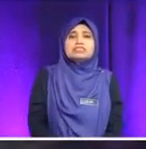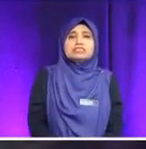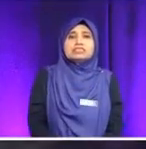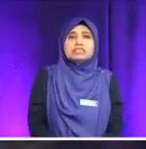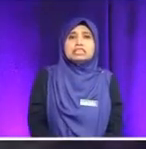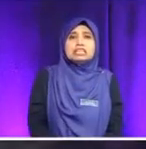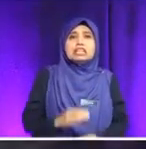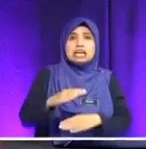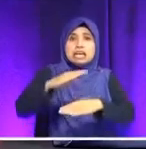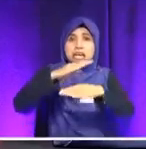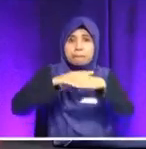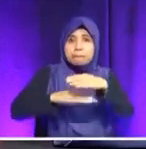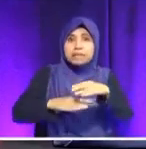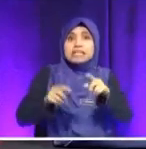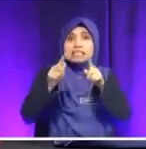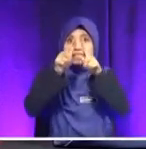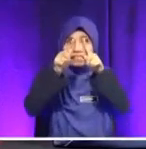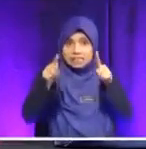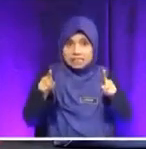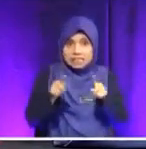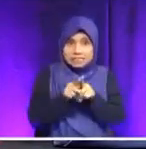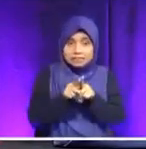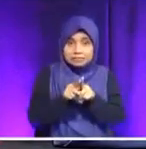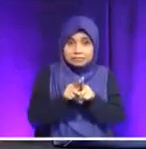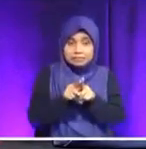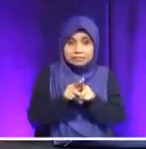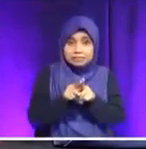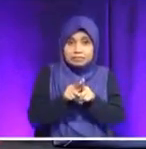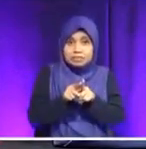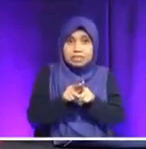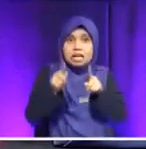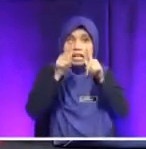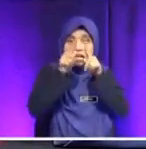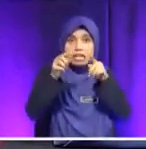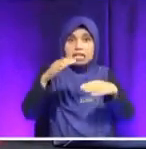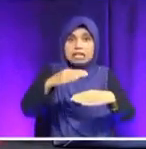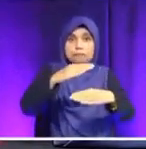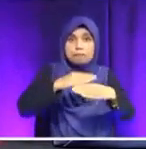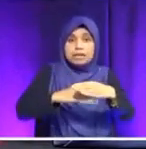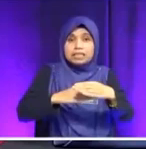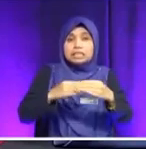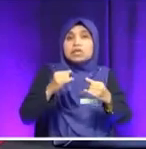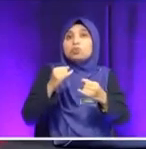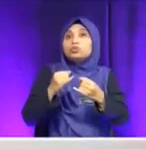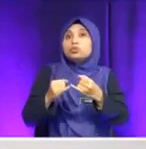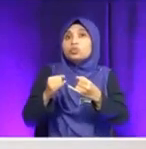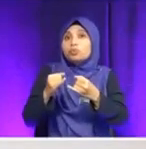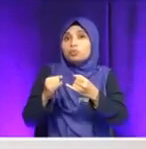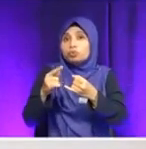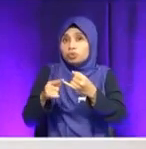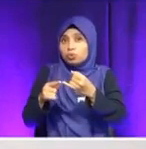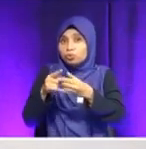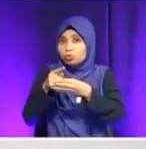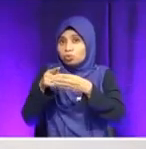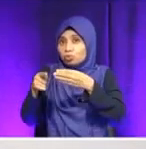Lipat berbentuk segitiga seperti ini. Segitiga. Okey, kemudian lipat di hujung. Okey.